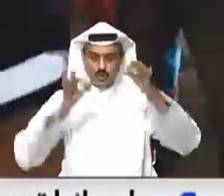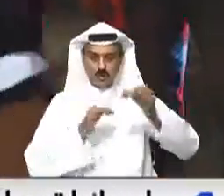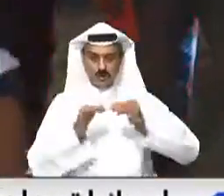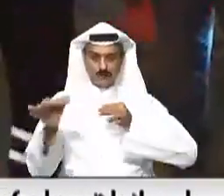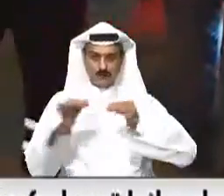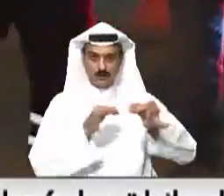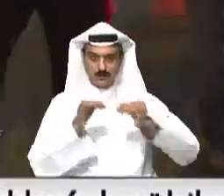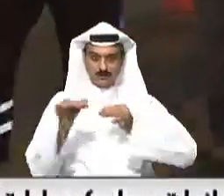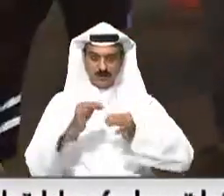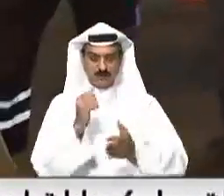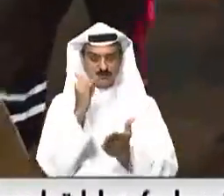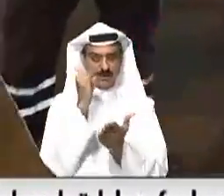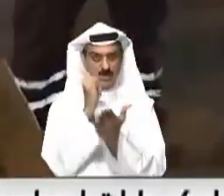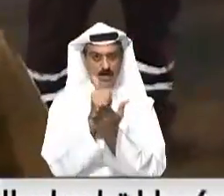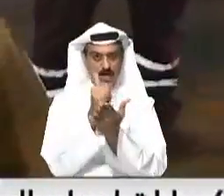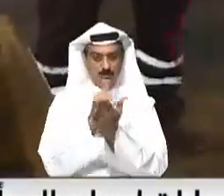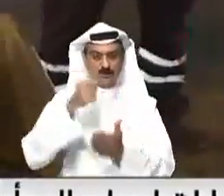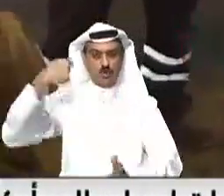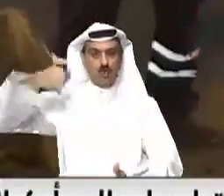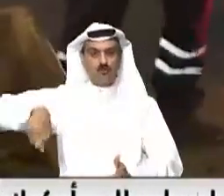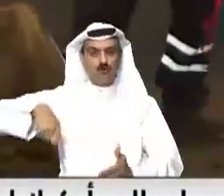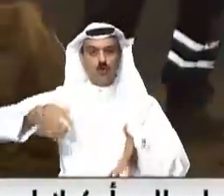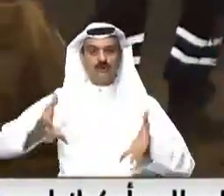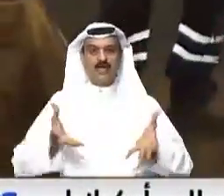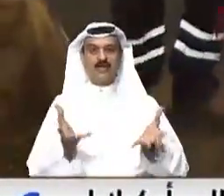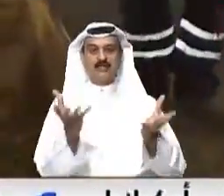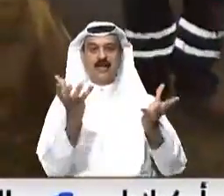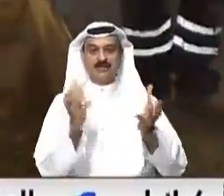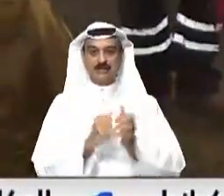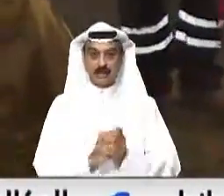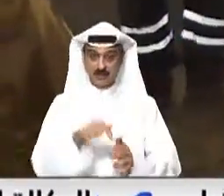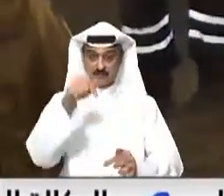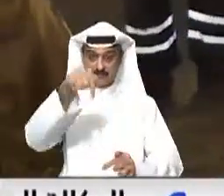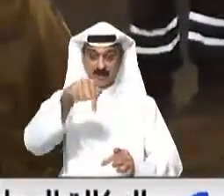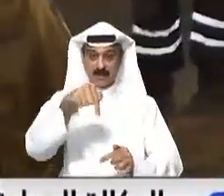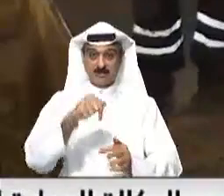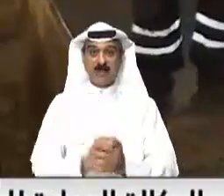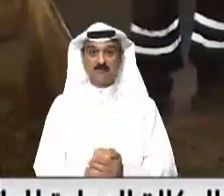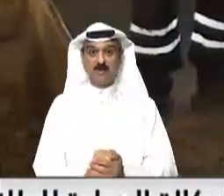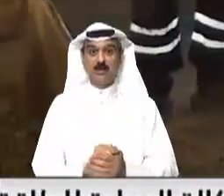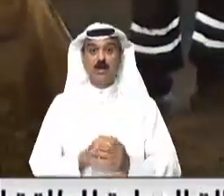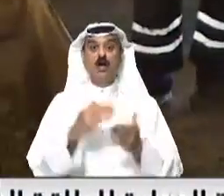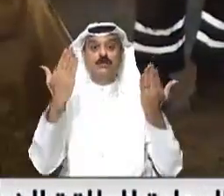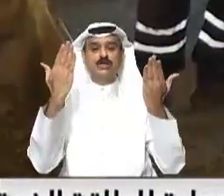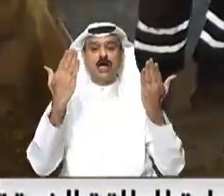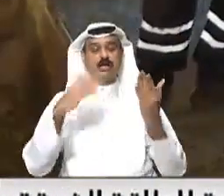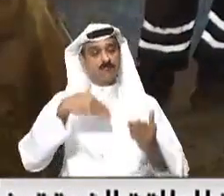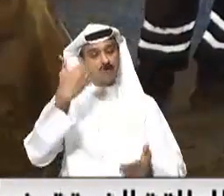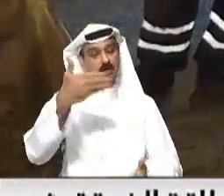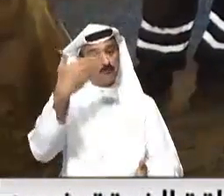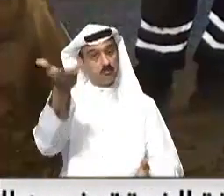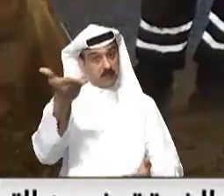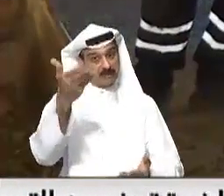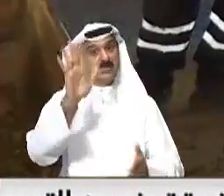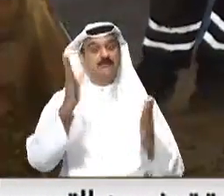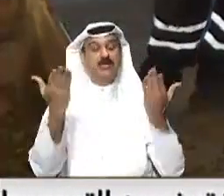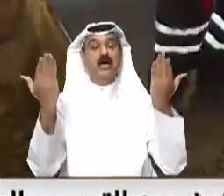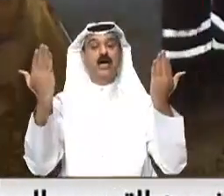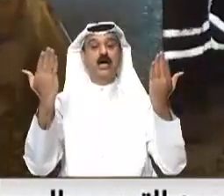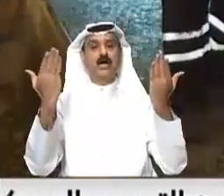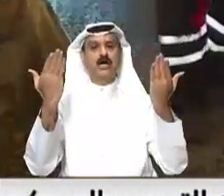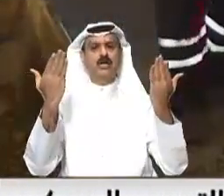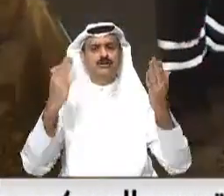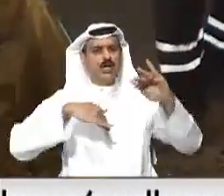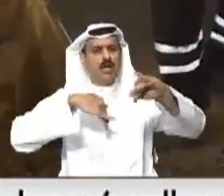الصالح المتحدث الرسمي في وزاره الاشغال العامه والوكيل المساعد للتخطيط والتنميه، وان شاء الله المستقبل